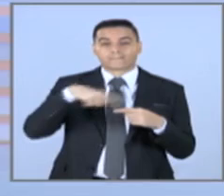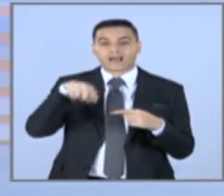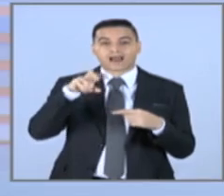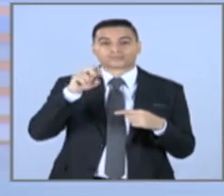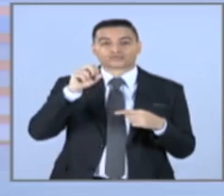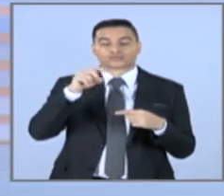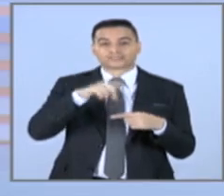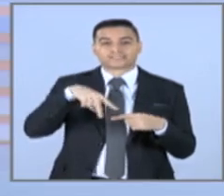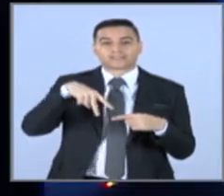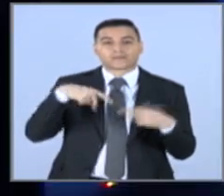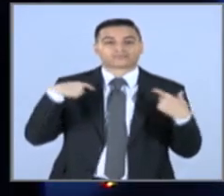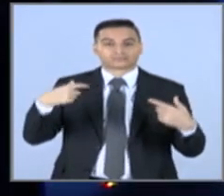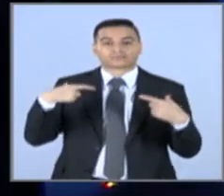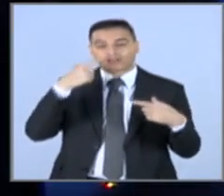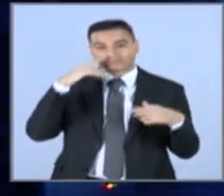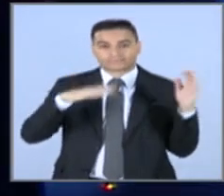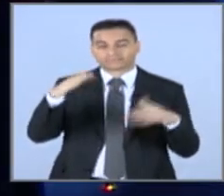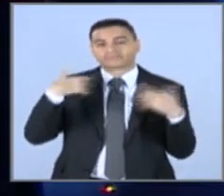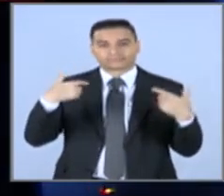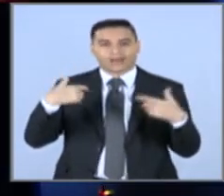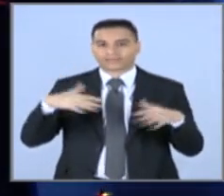السرعة. الهدف الذهبي.